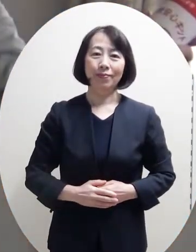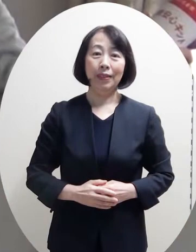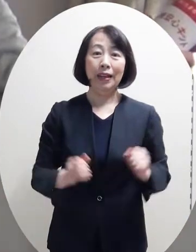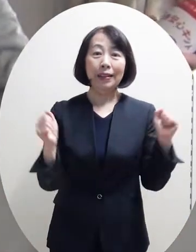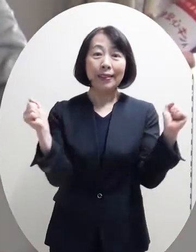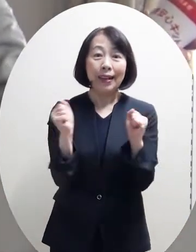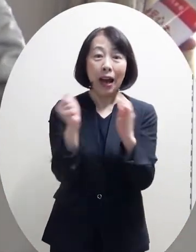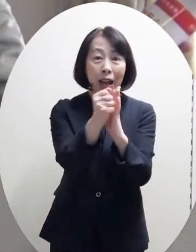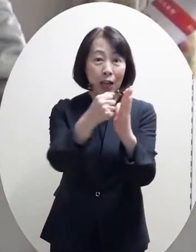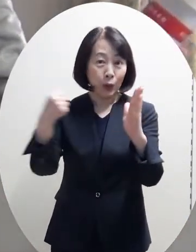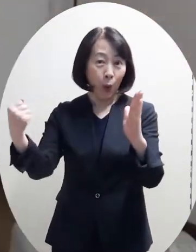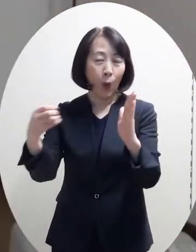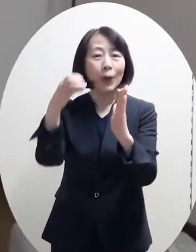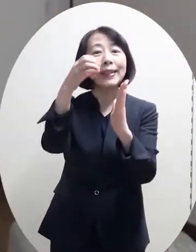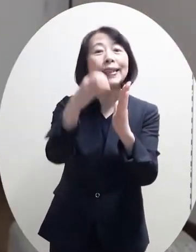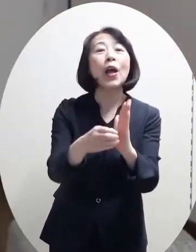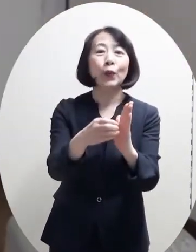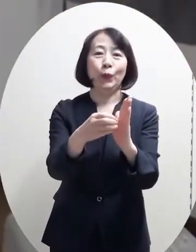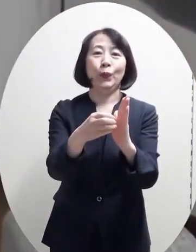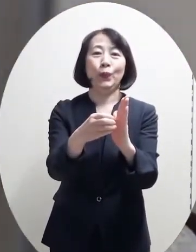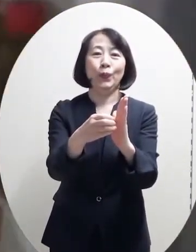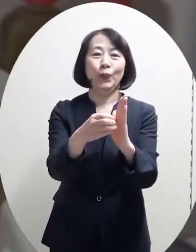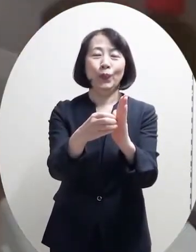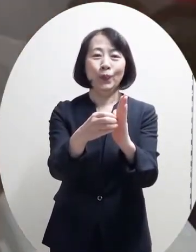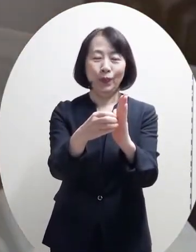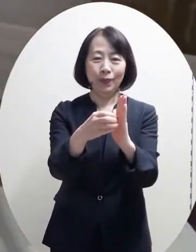冷蔵庫に入れておくからね。